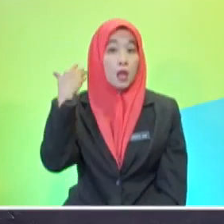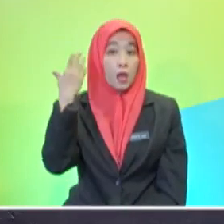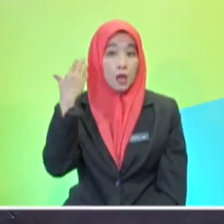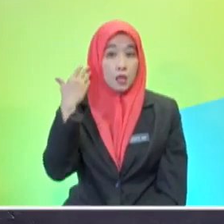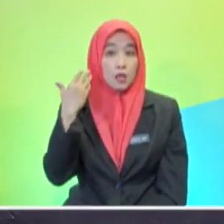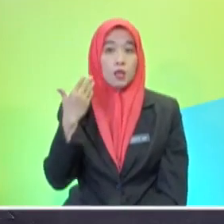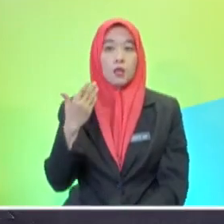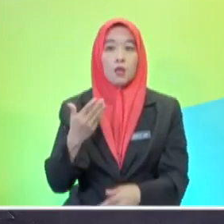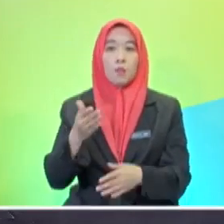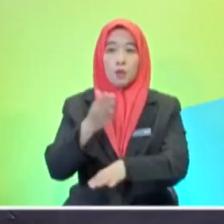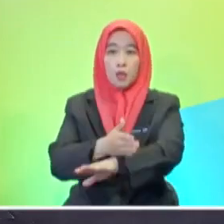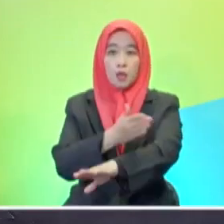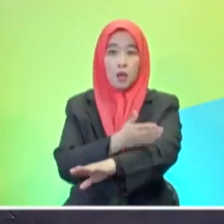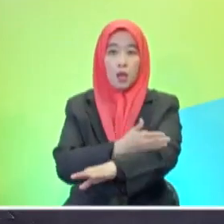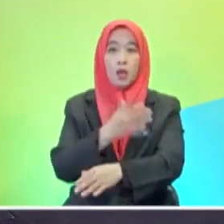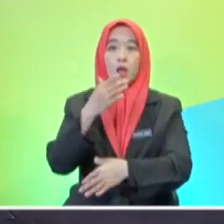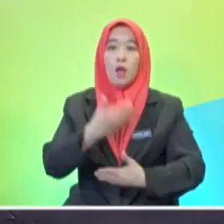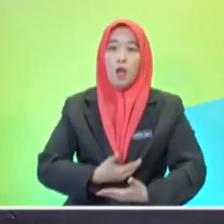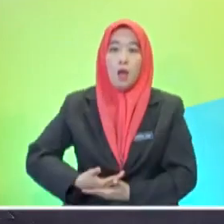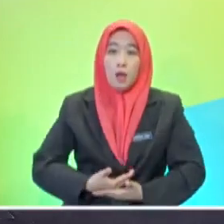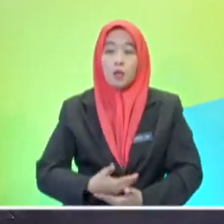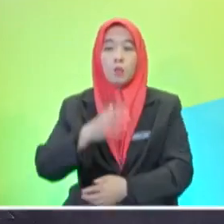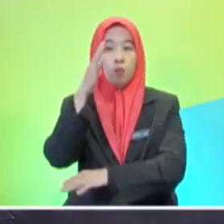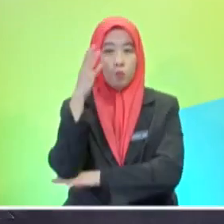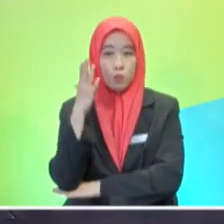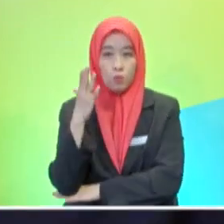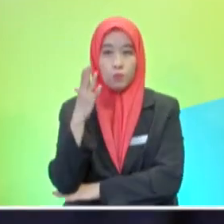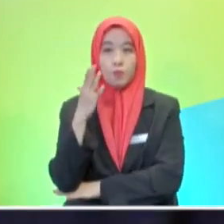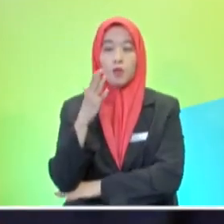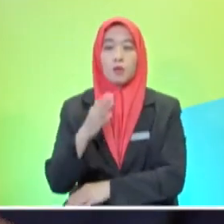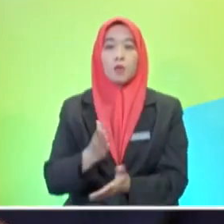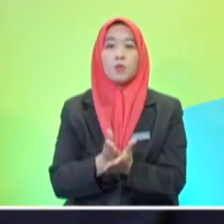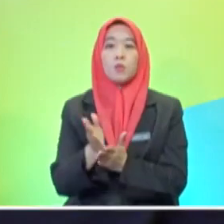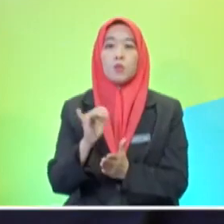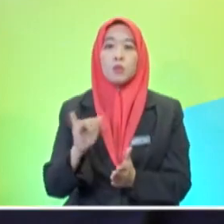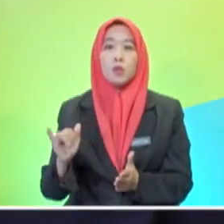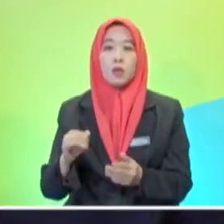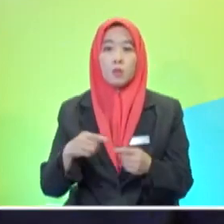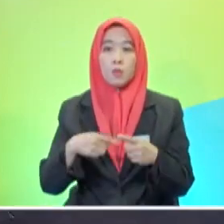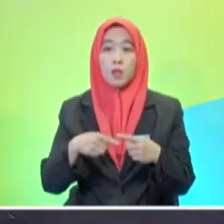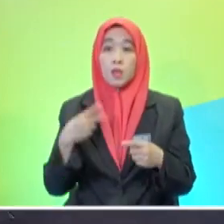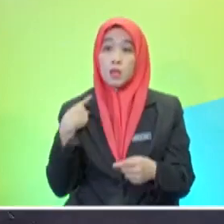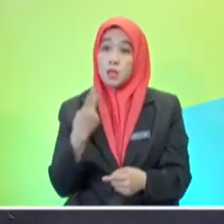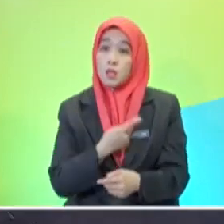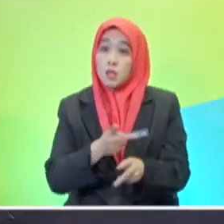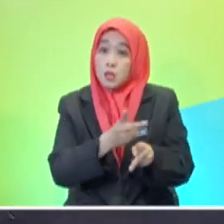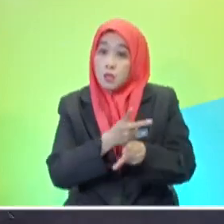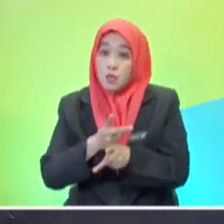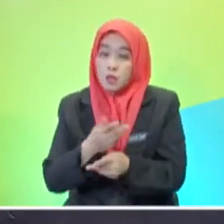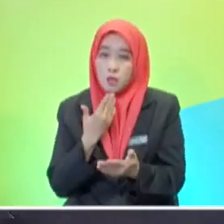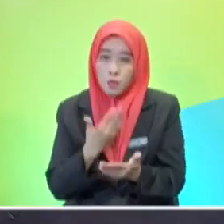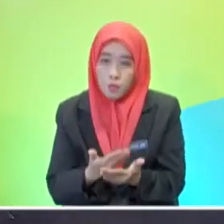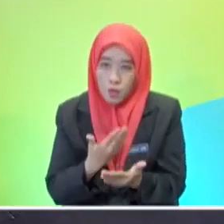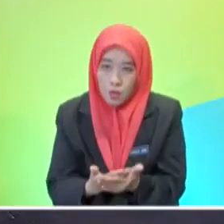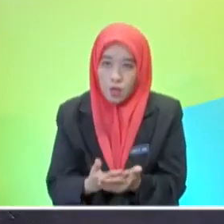anak pokok. Okey, cikgu. Baiklah. Faham? Baik, seterusnya, apabila kita jaga dengan baik, apa dah sebagainya kita beri